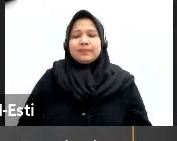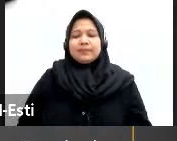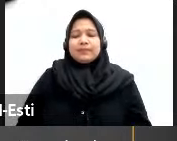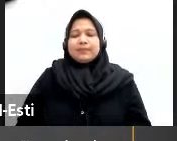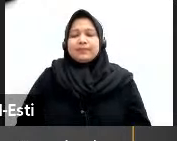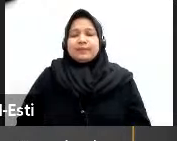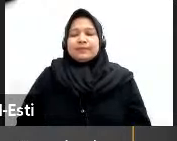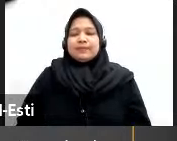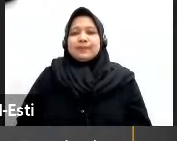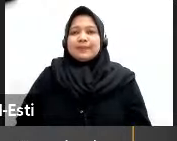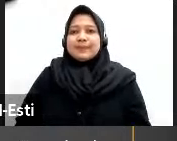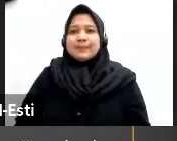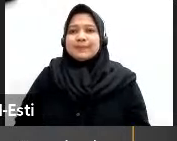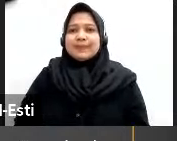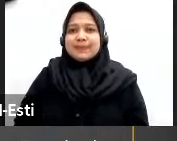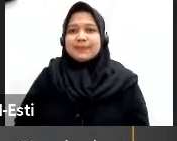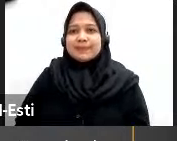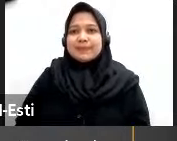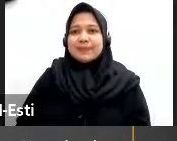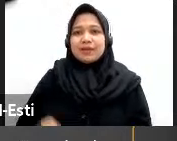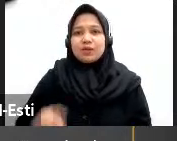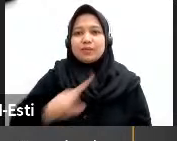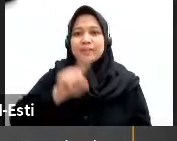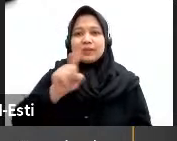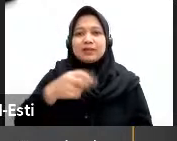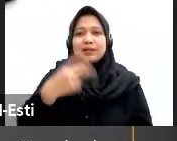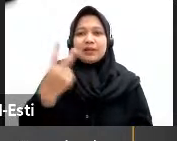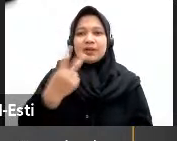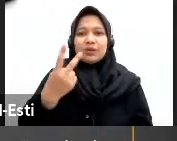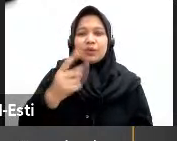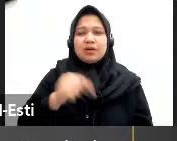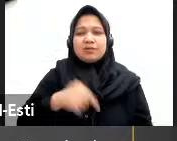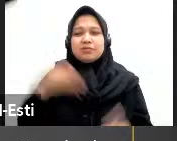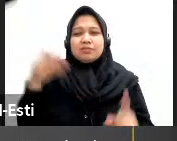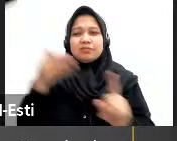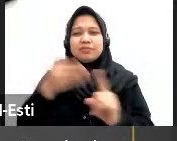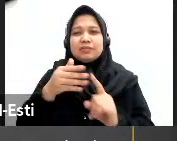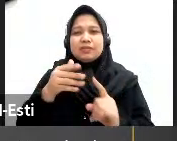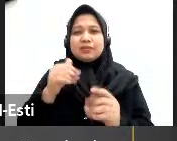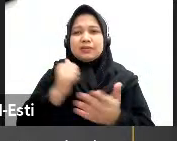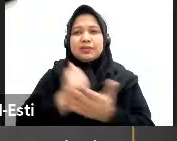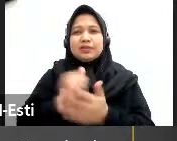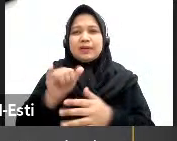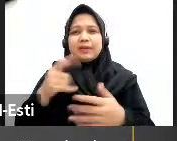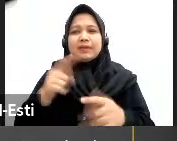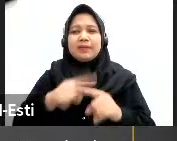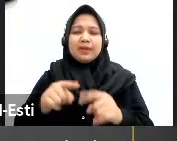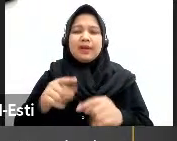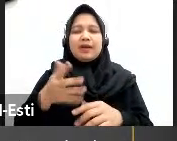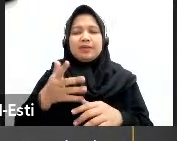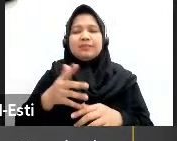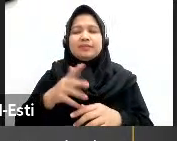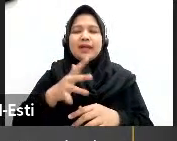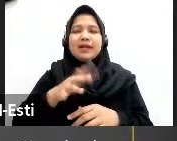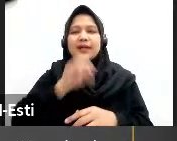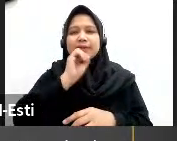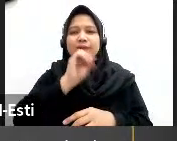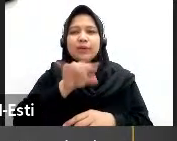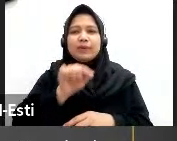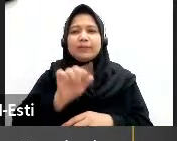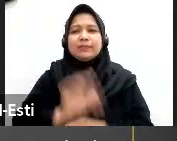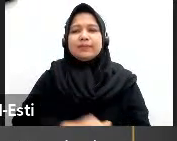arahnya Seperti apa Pengin kedua mungkin saya kalau boleh Jelaskan lagi tapi kira-kira itu yang saya bisa kasih